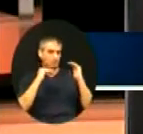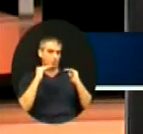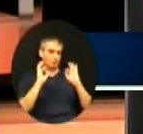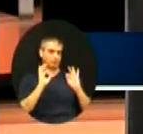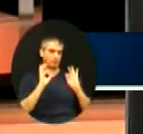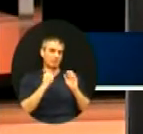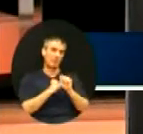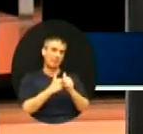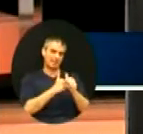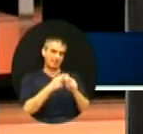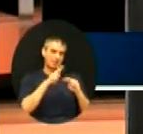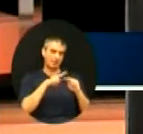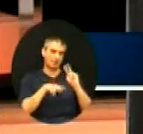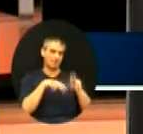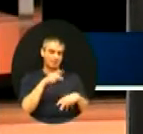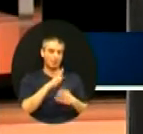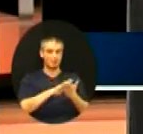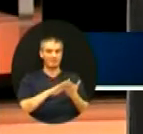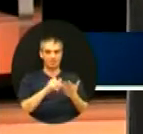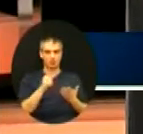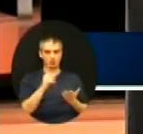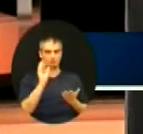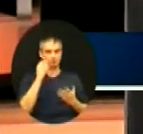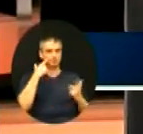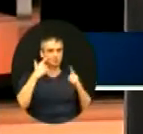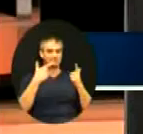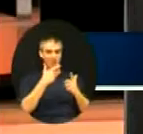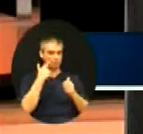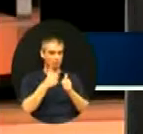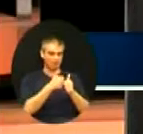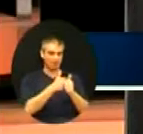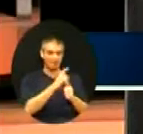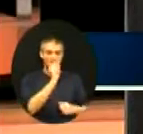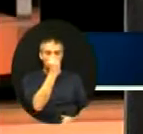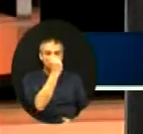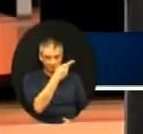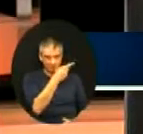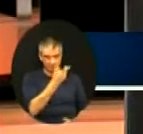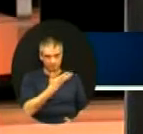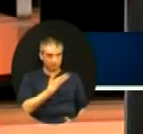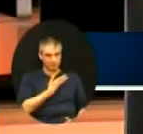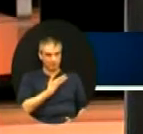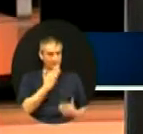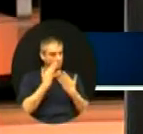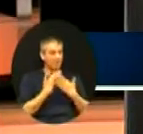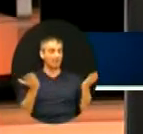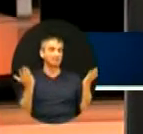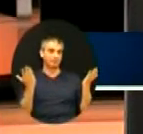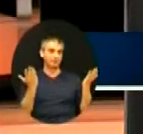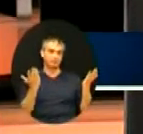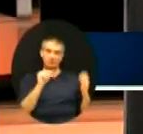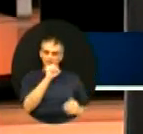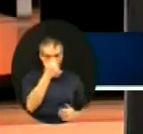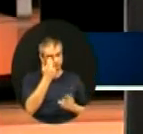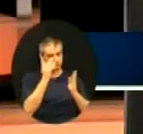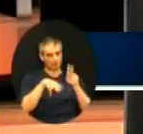את הרדיפה אחרי מטפלות וגננות ששמים עליהן מצלמות מעקב, וכל פיפס שלהן זוכה לחשיפה ובולטות. קודם